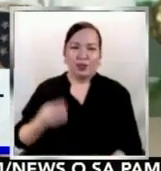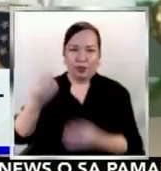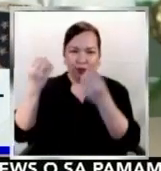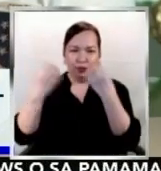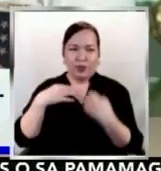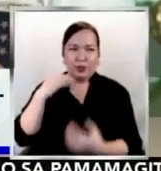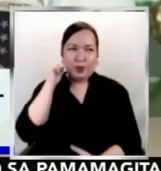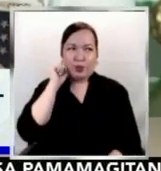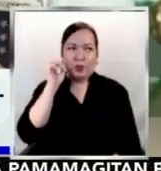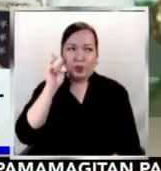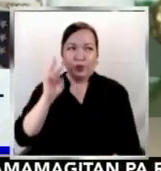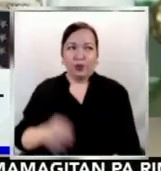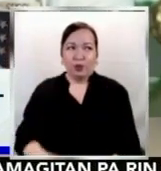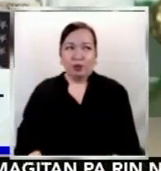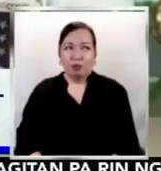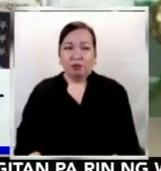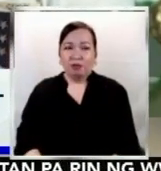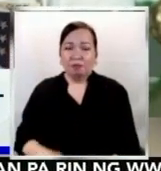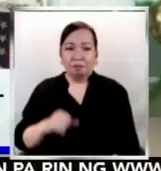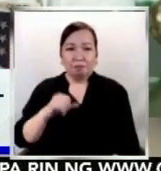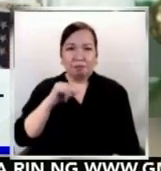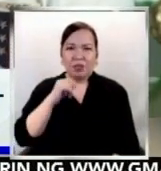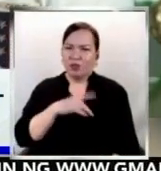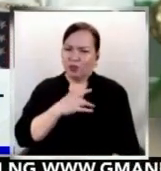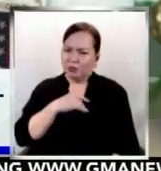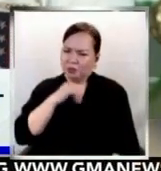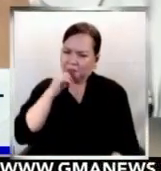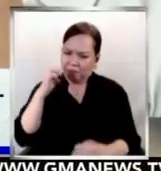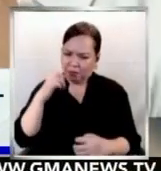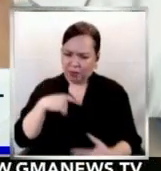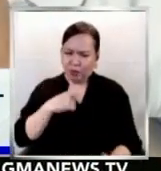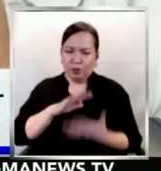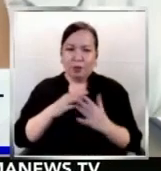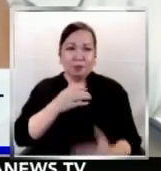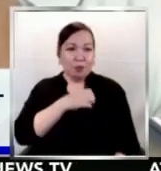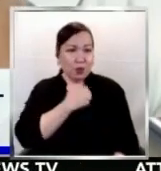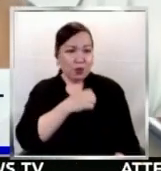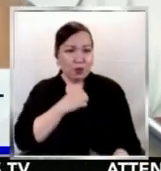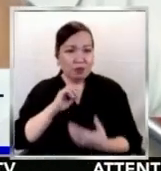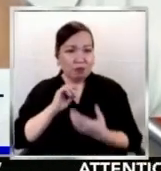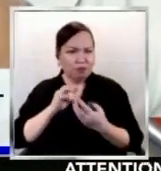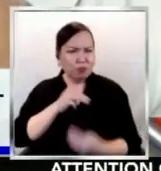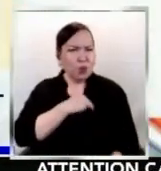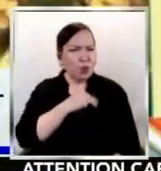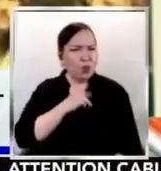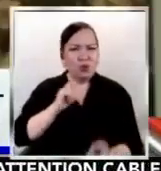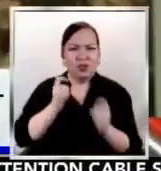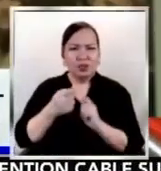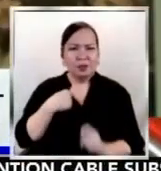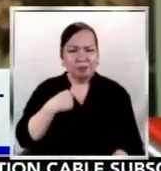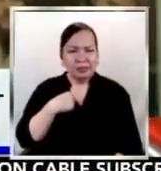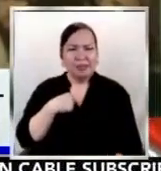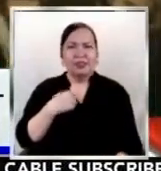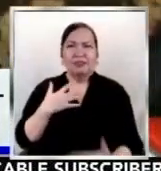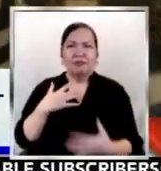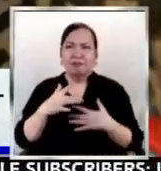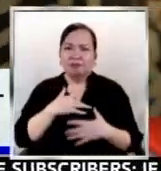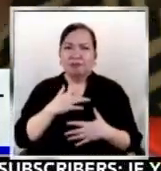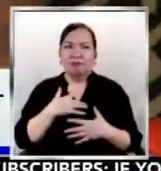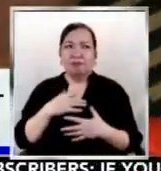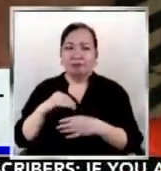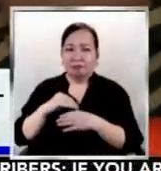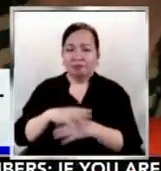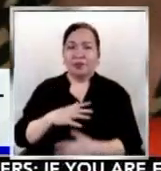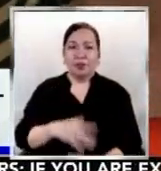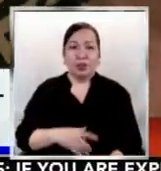Doon ko na feel na parang medyo iba ako eh. Medyo emotional ako. Iba yung pakiramdam ko. Ang bago nilang surprise